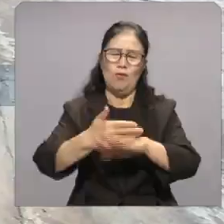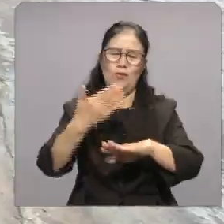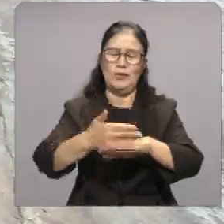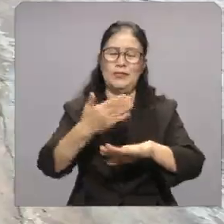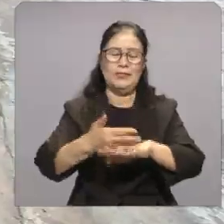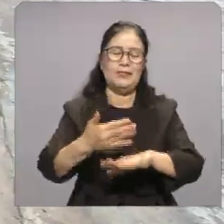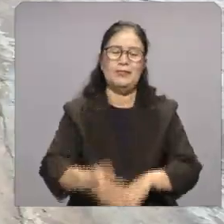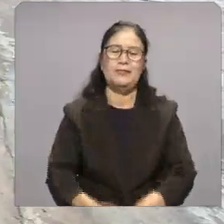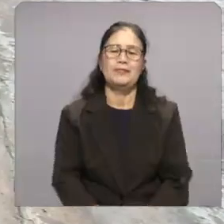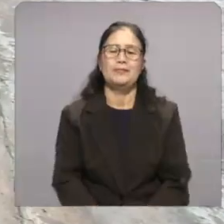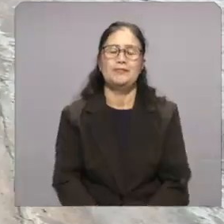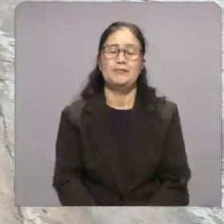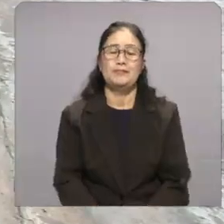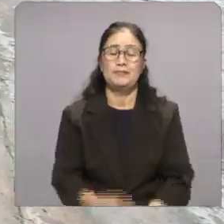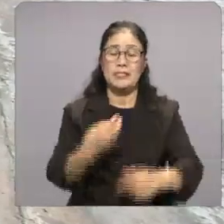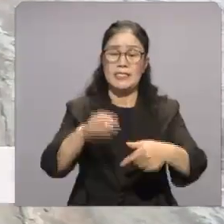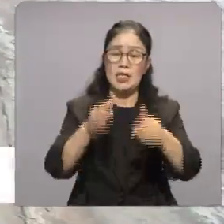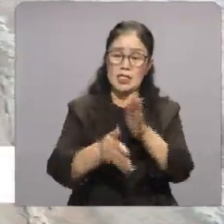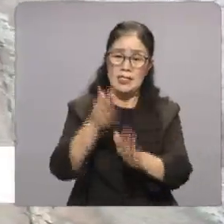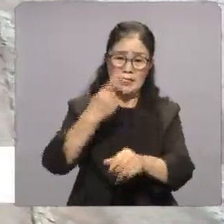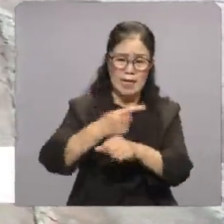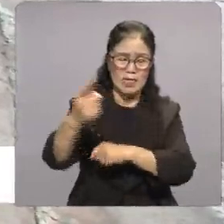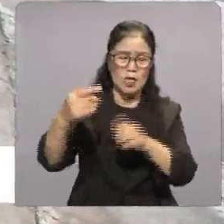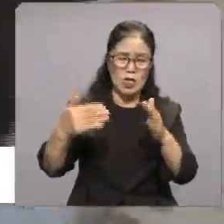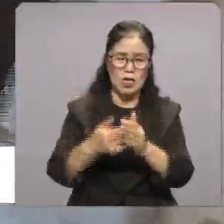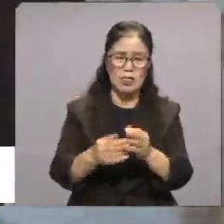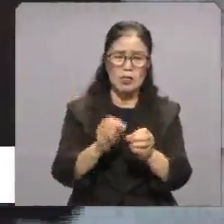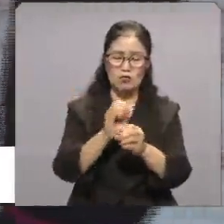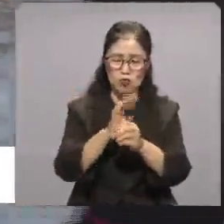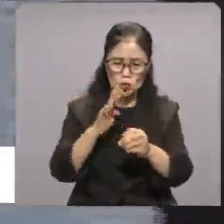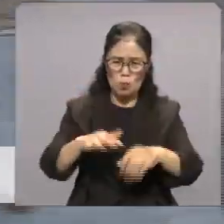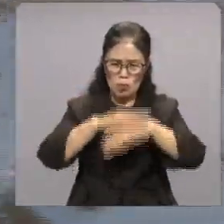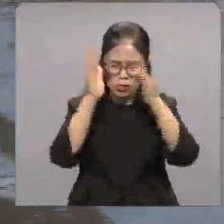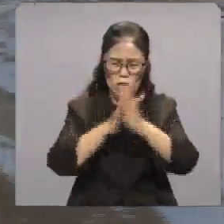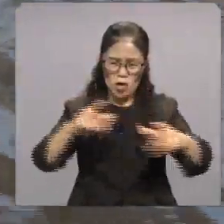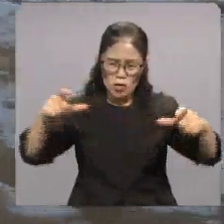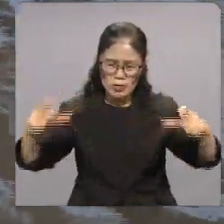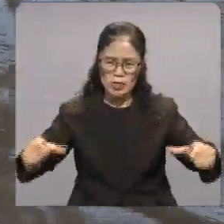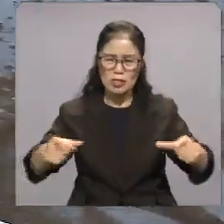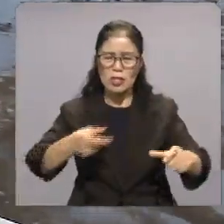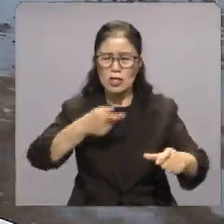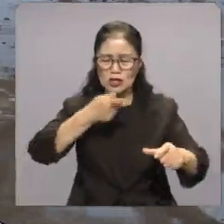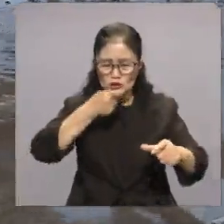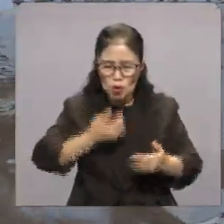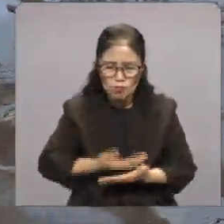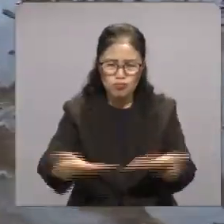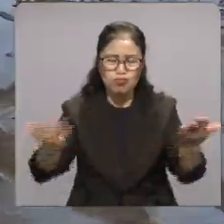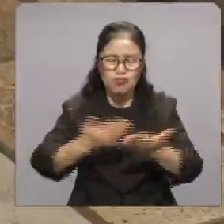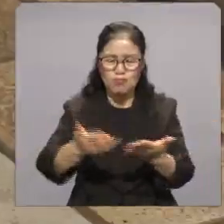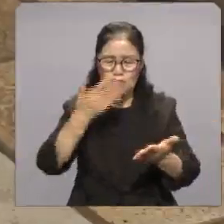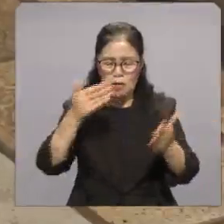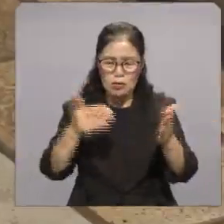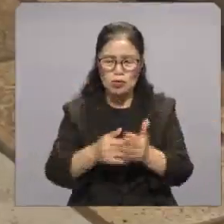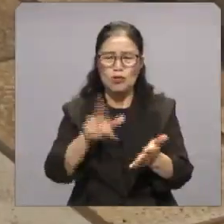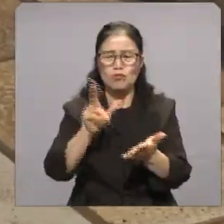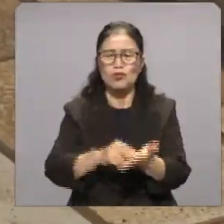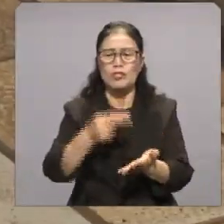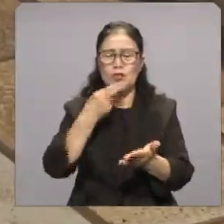고맙습니다. 인천시는 내년까지 북도면 전 지역에 수돗물 공급이 이루어지도록 차질